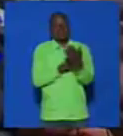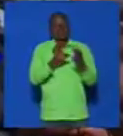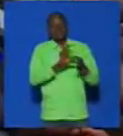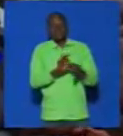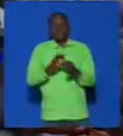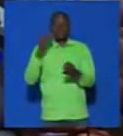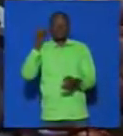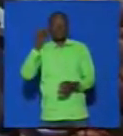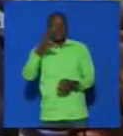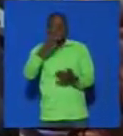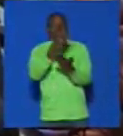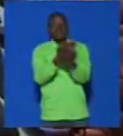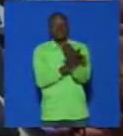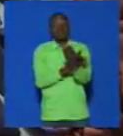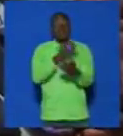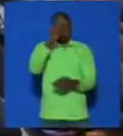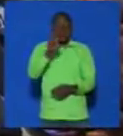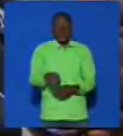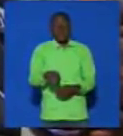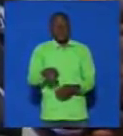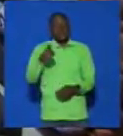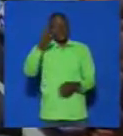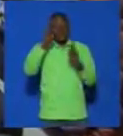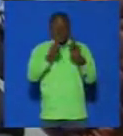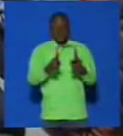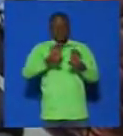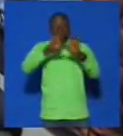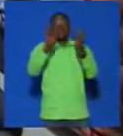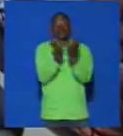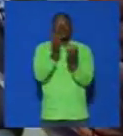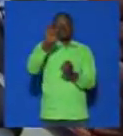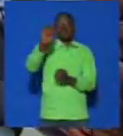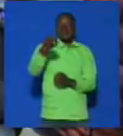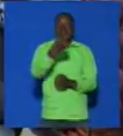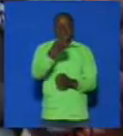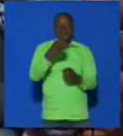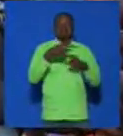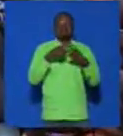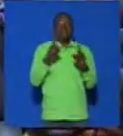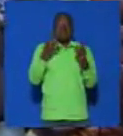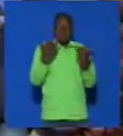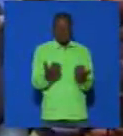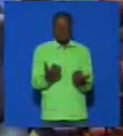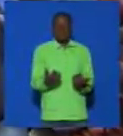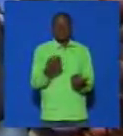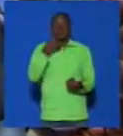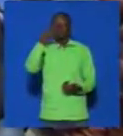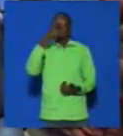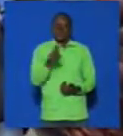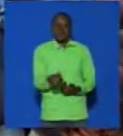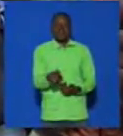pour améliorer les conditions générales de zorba hier et des communautés mais maintenant il faut quand même